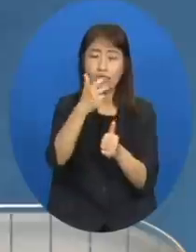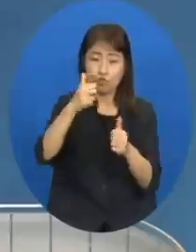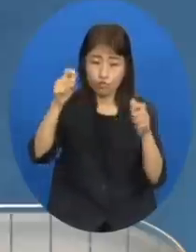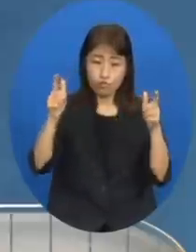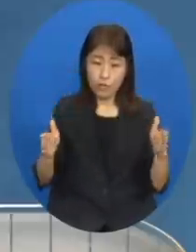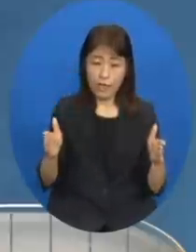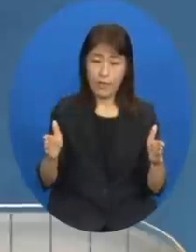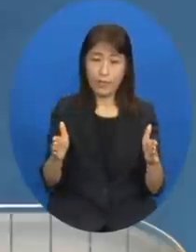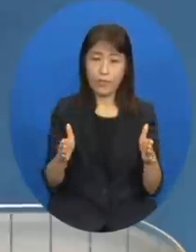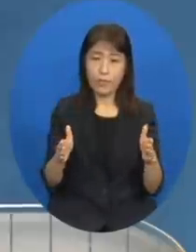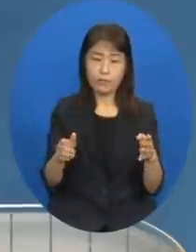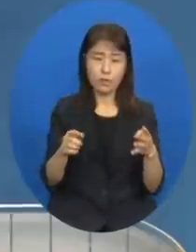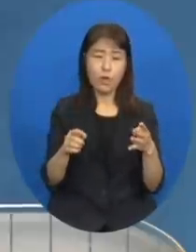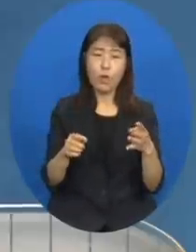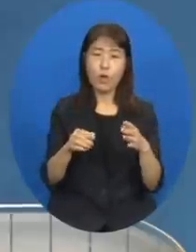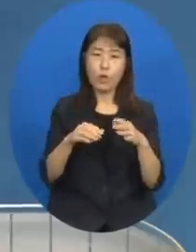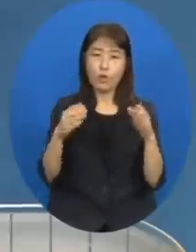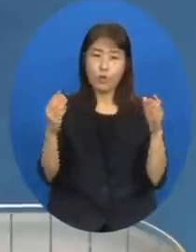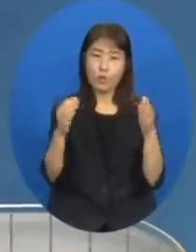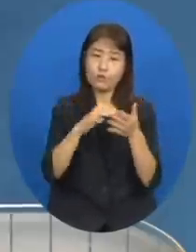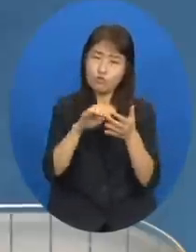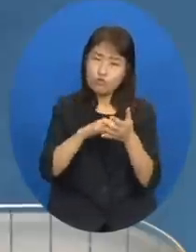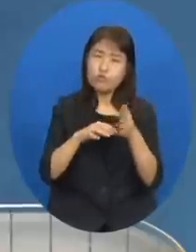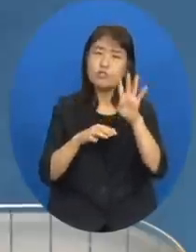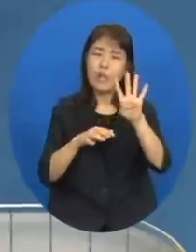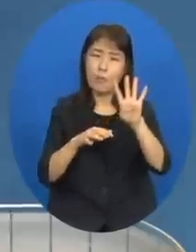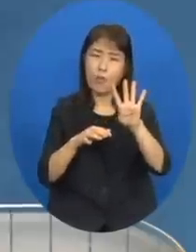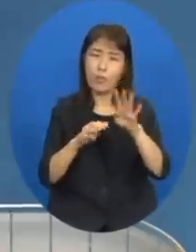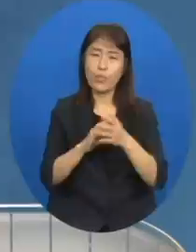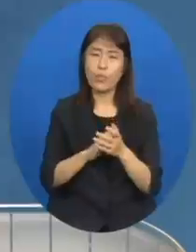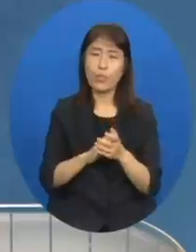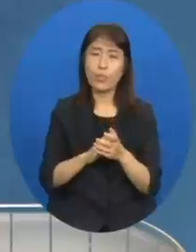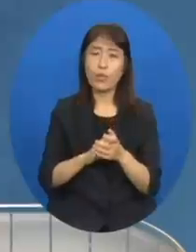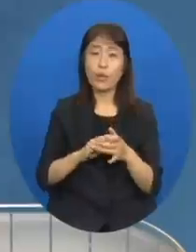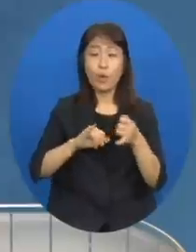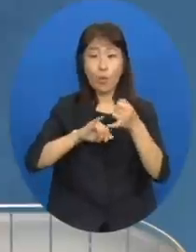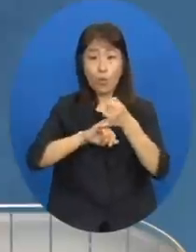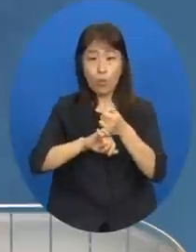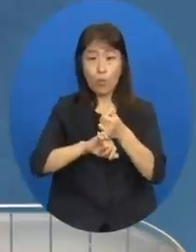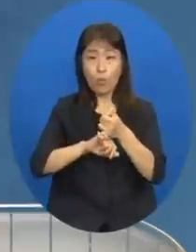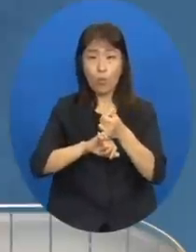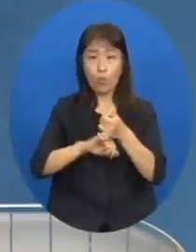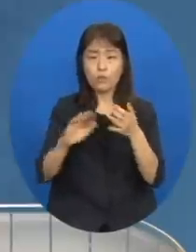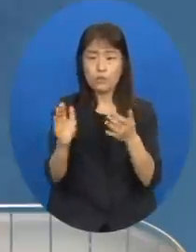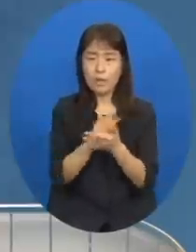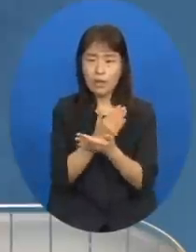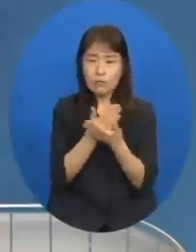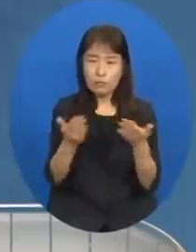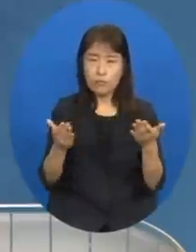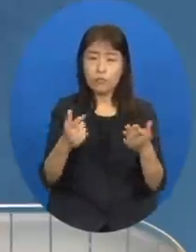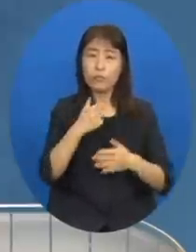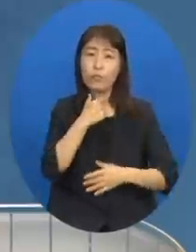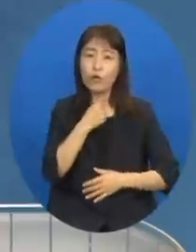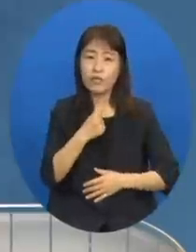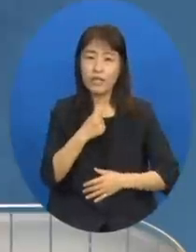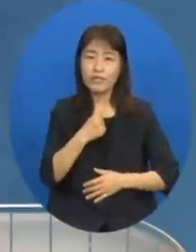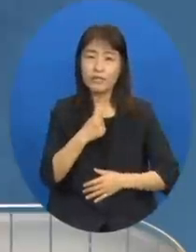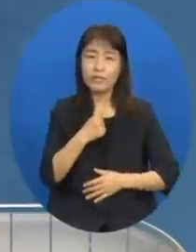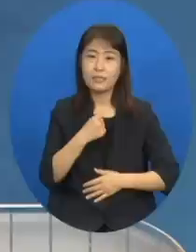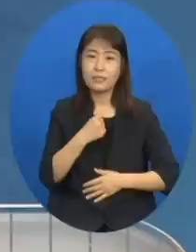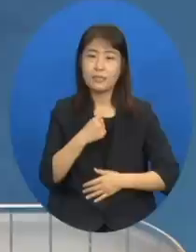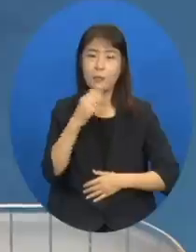하게 됐는데 꼭 전하고 싶은 우리 교우들과 나누고 싶은 말씀이 있었습니다